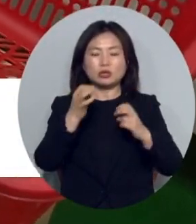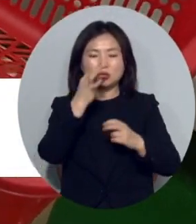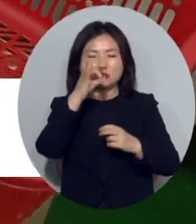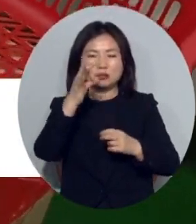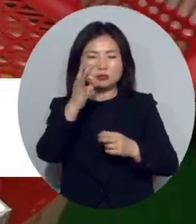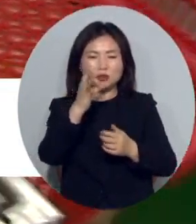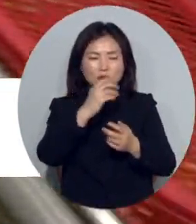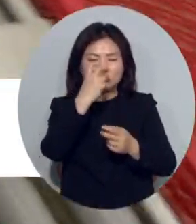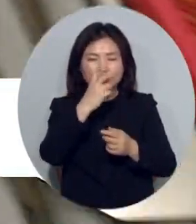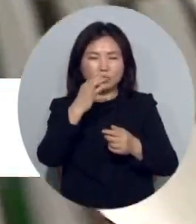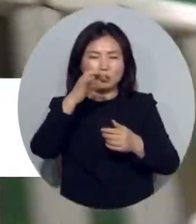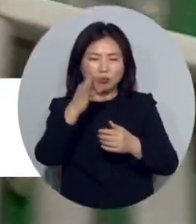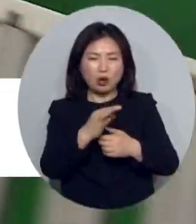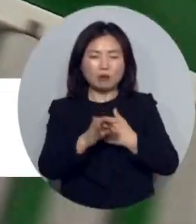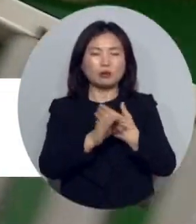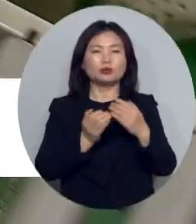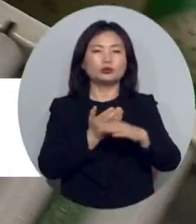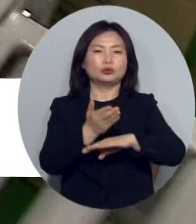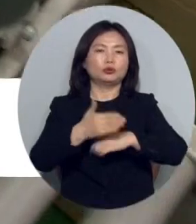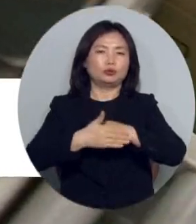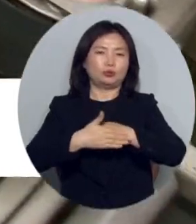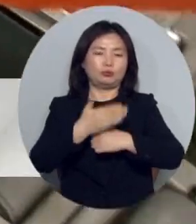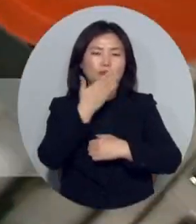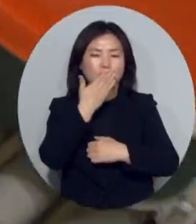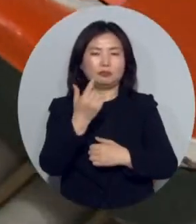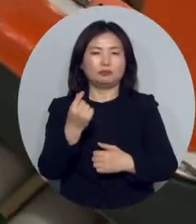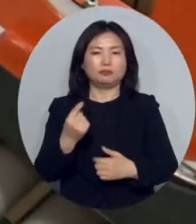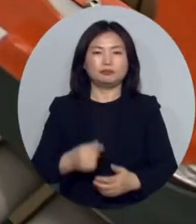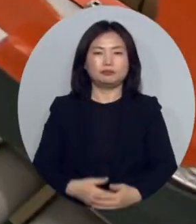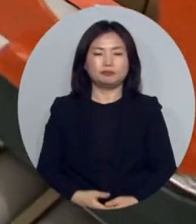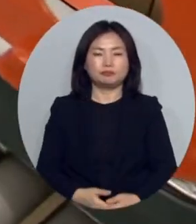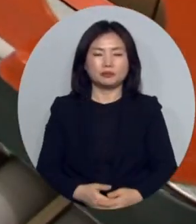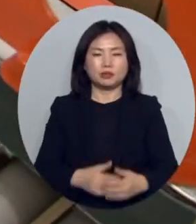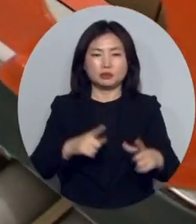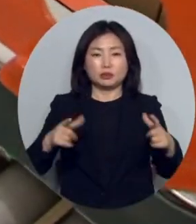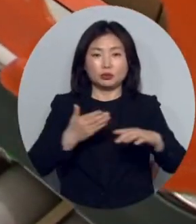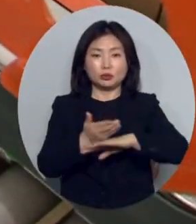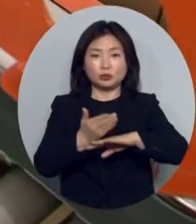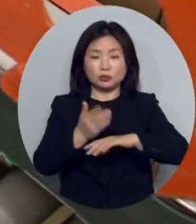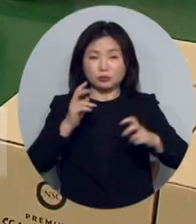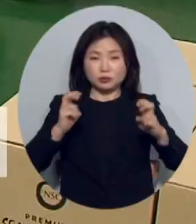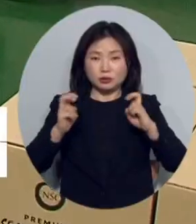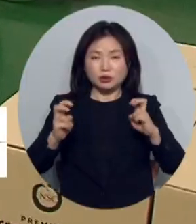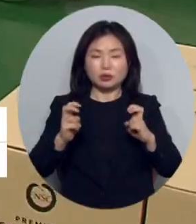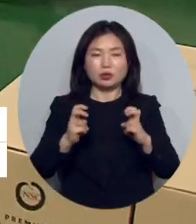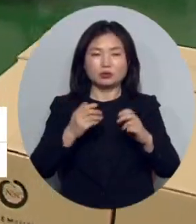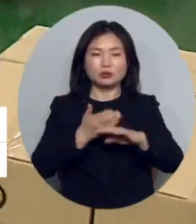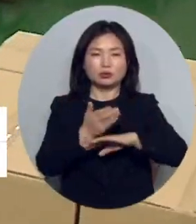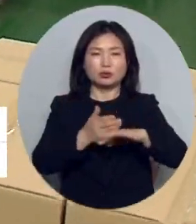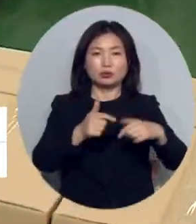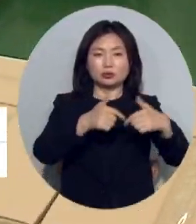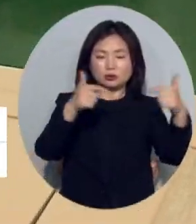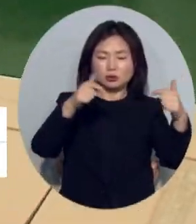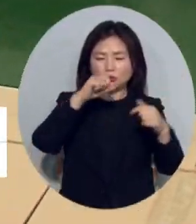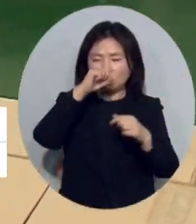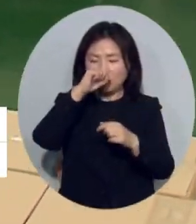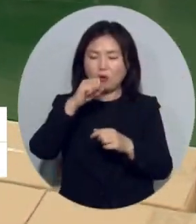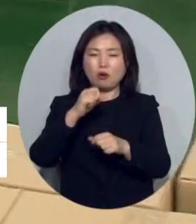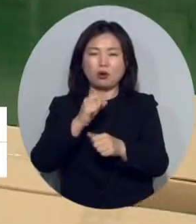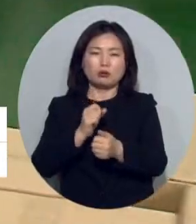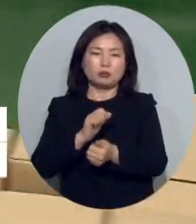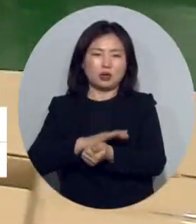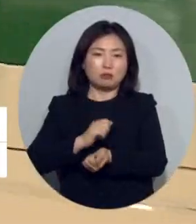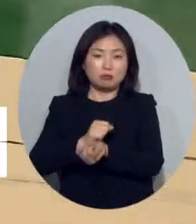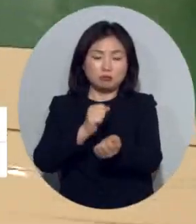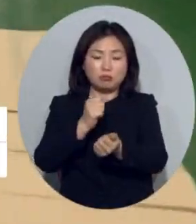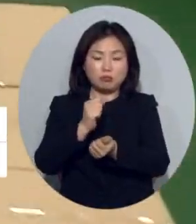좀 낮출 수 있으면 수출에 많은 도움이 될 것 같습니다. 지역 수출 업체들은 수출 증가에 긍정적 요인으로 작용하고